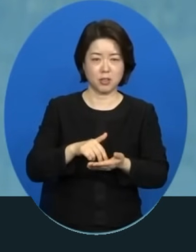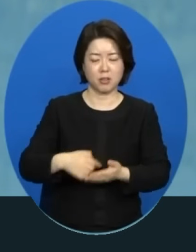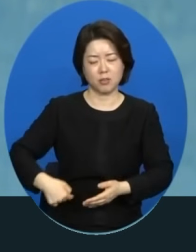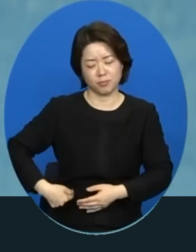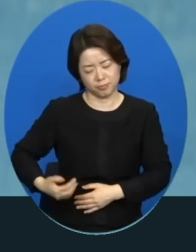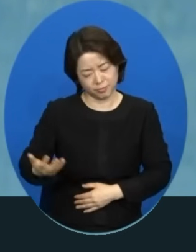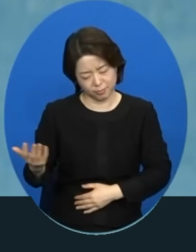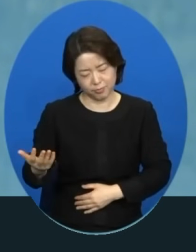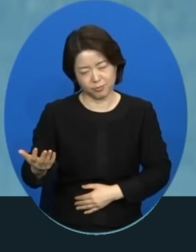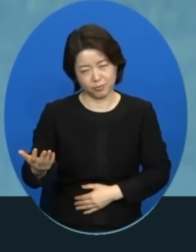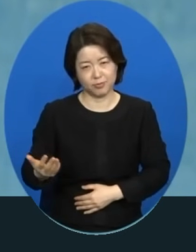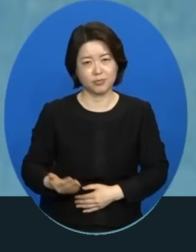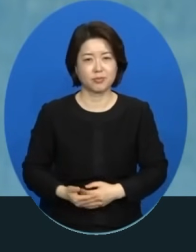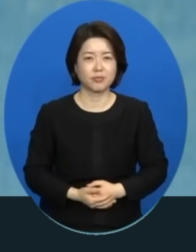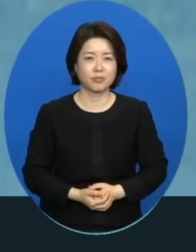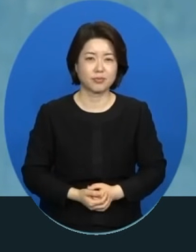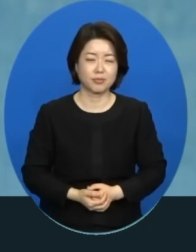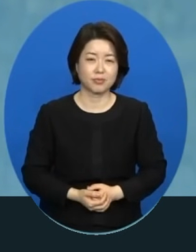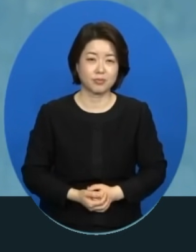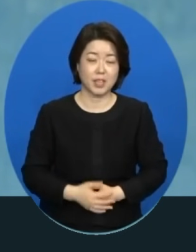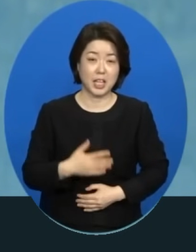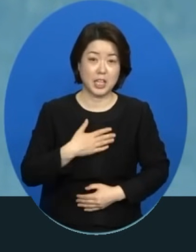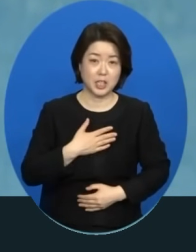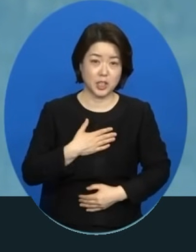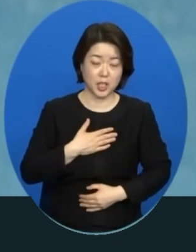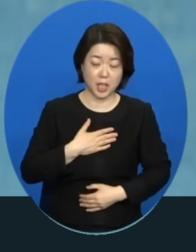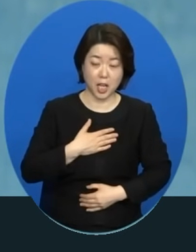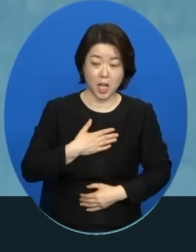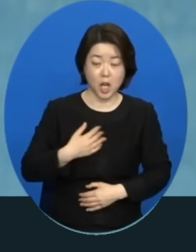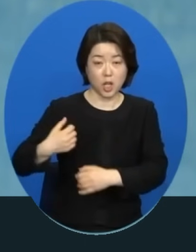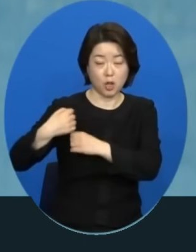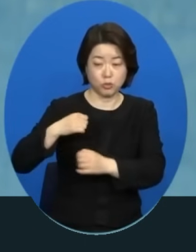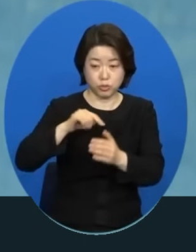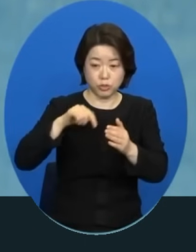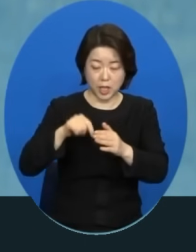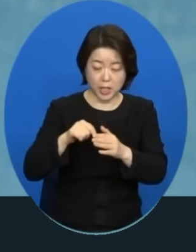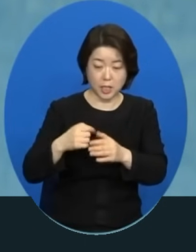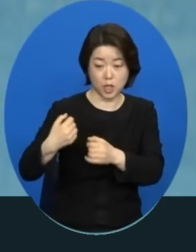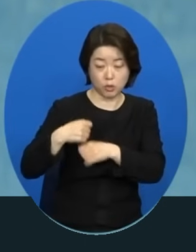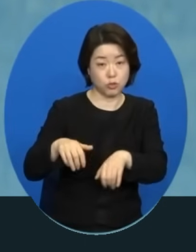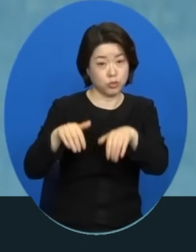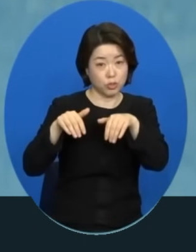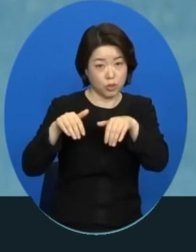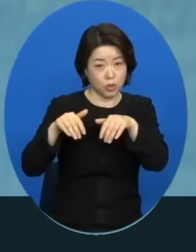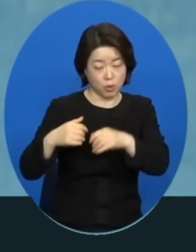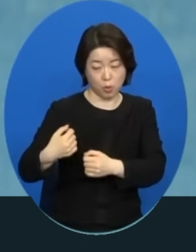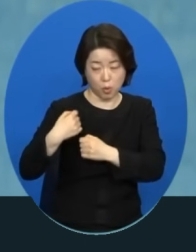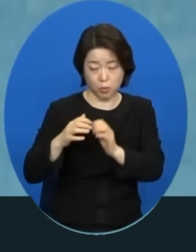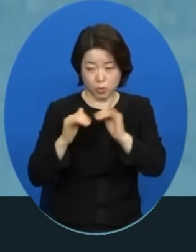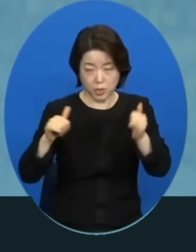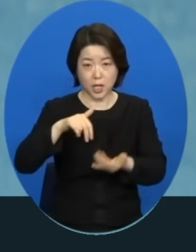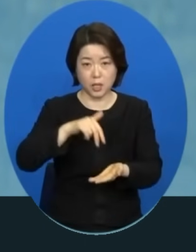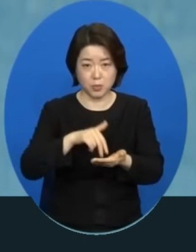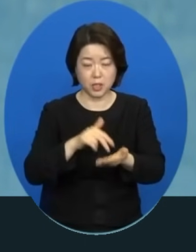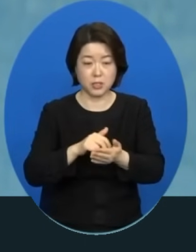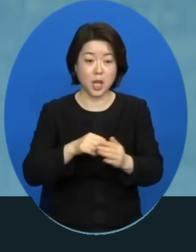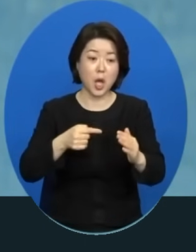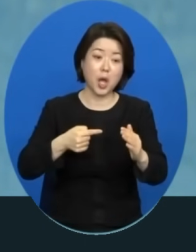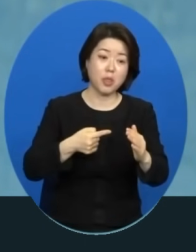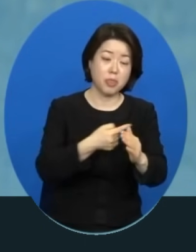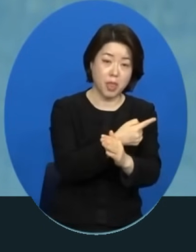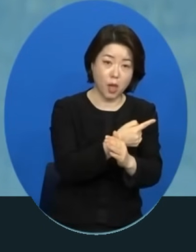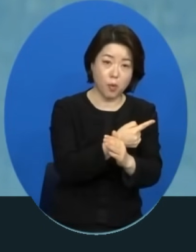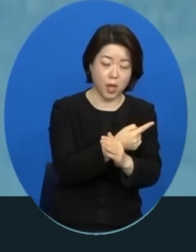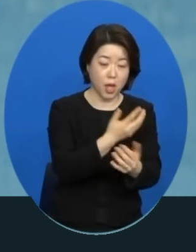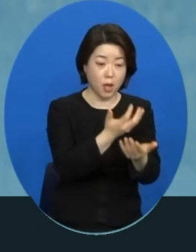이야기예요. 제가 사단 군정병으로서 저에게 맡겨진 역할 중에 하나가 무엇이냐면 대외비 문서를 보관하는